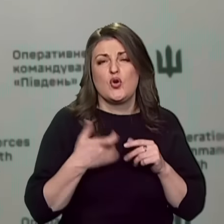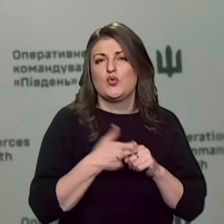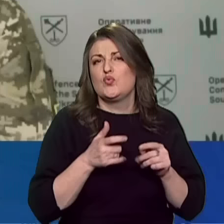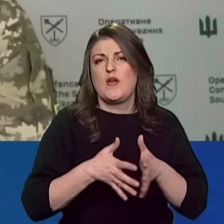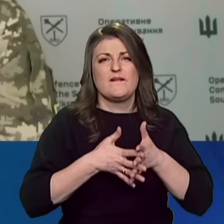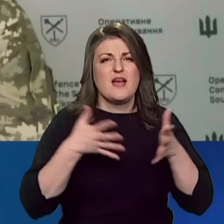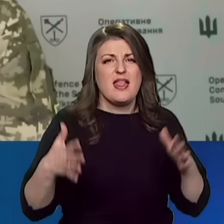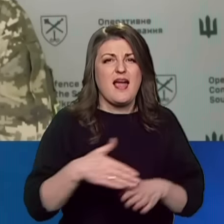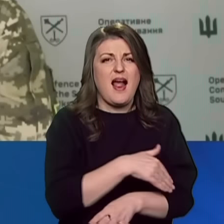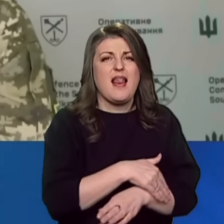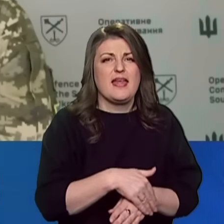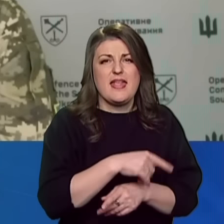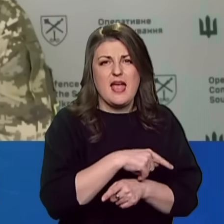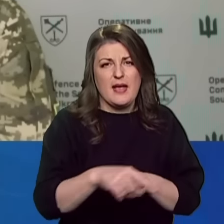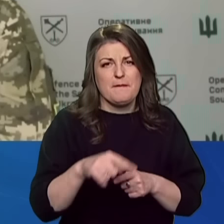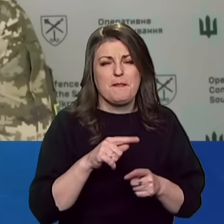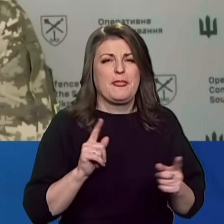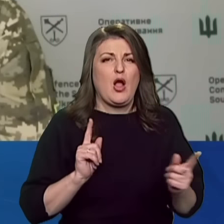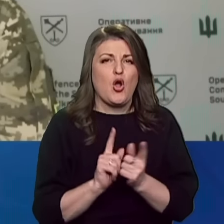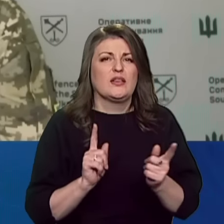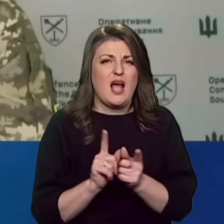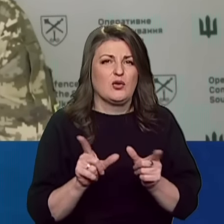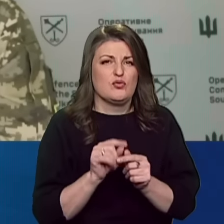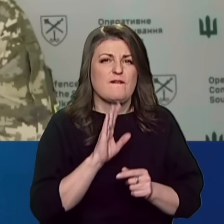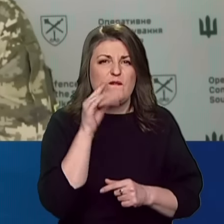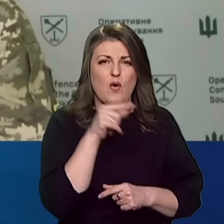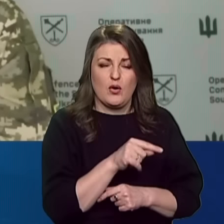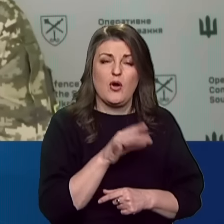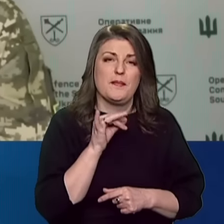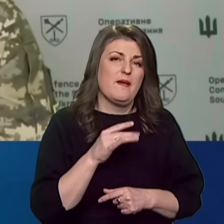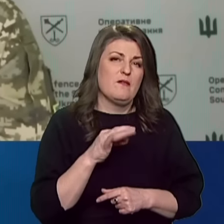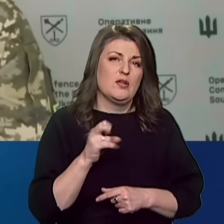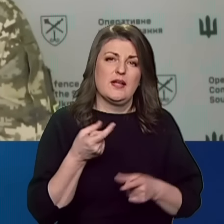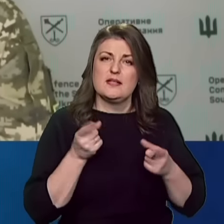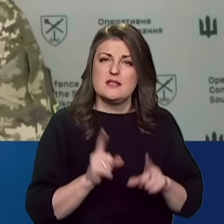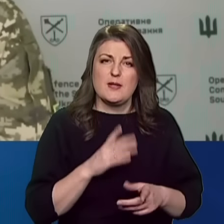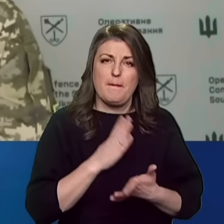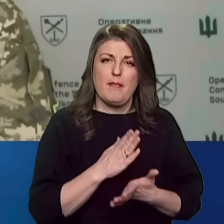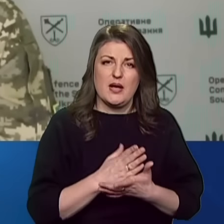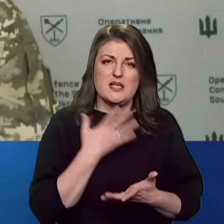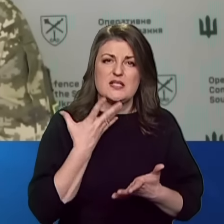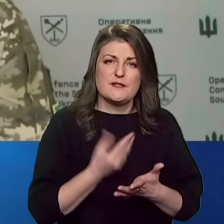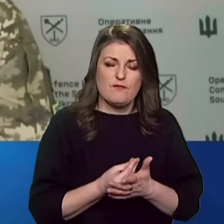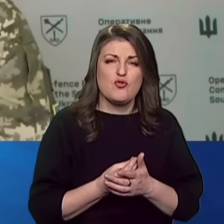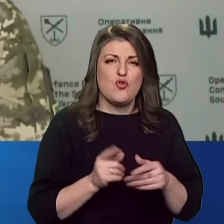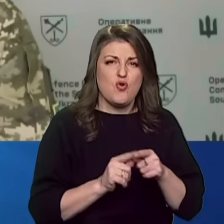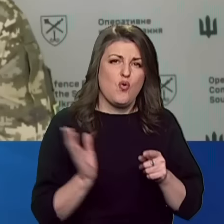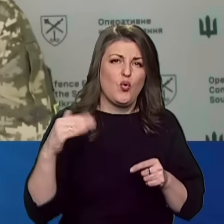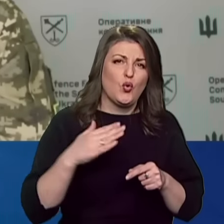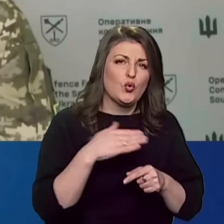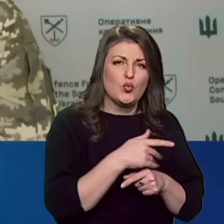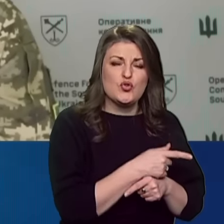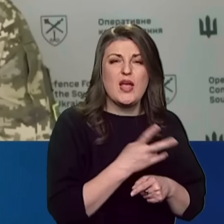дуже велика лінія безпосереднього контакту з ворогом, і вона дійсно має свою гнучкість від